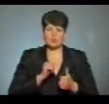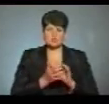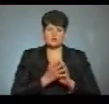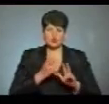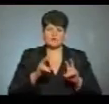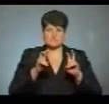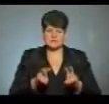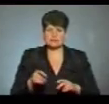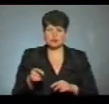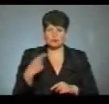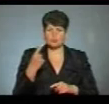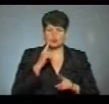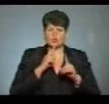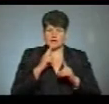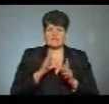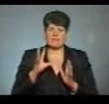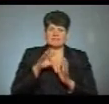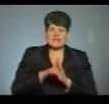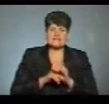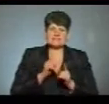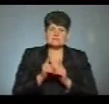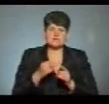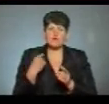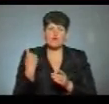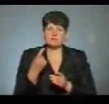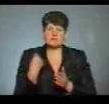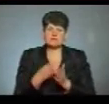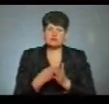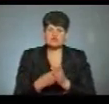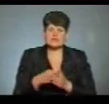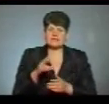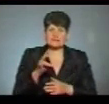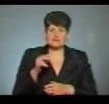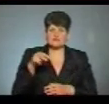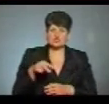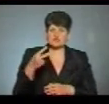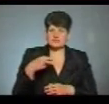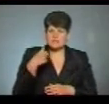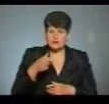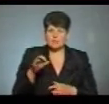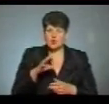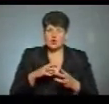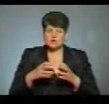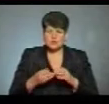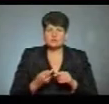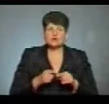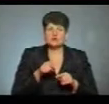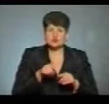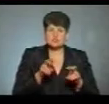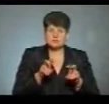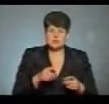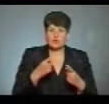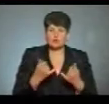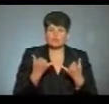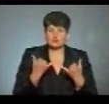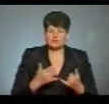засідання Тернопільської обласної ради, де внесли зміни до обласного бюджету на 2020 рік. Про результати цього пленарного засідання говоримо сьогодні у